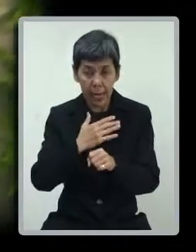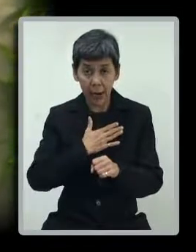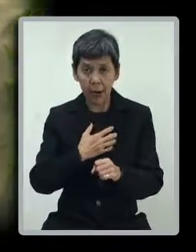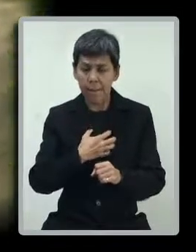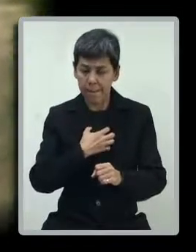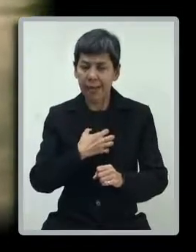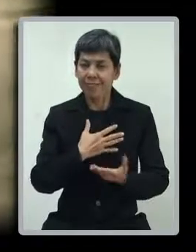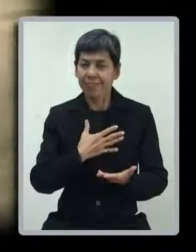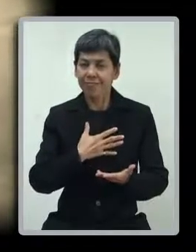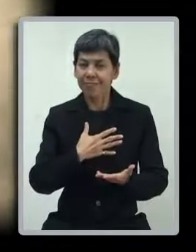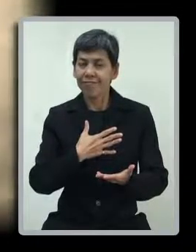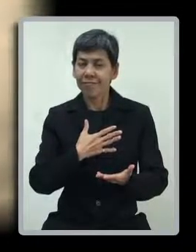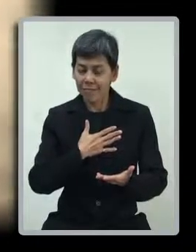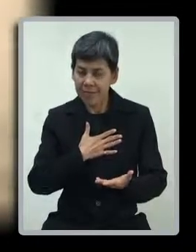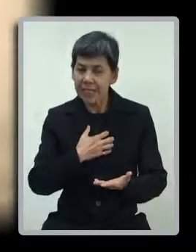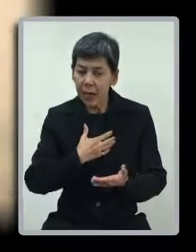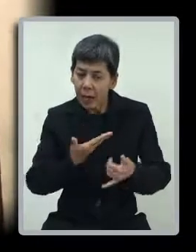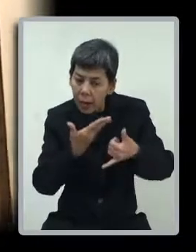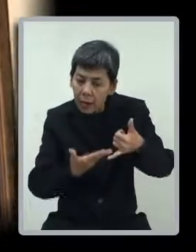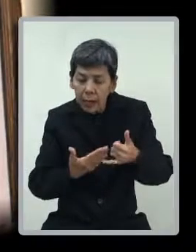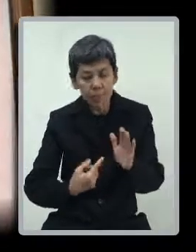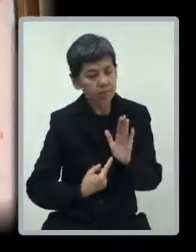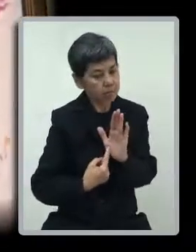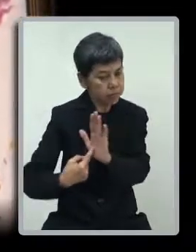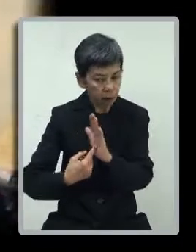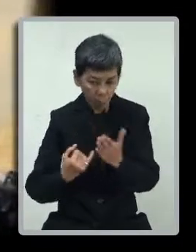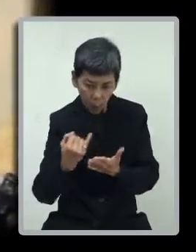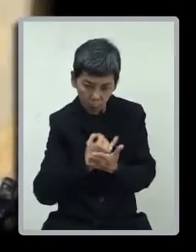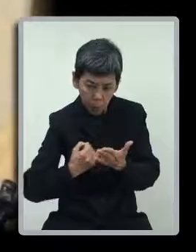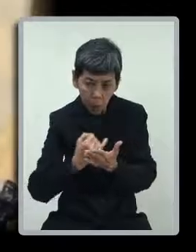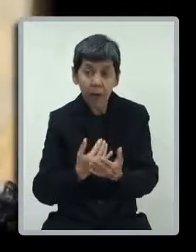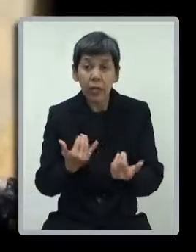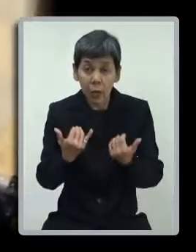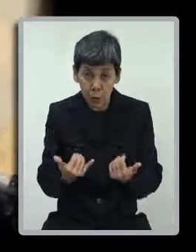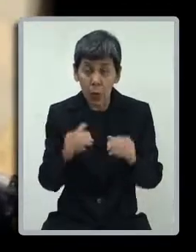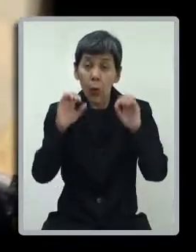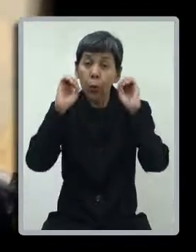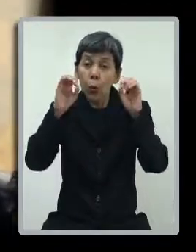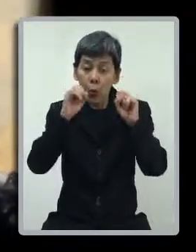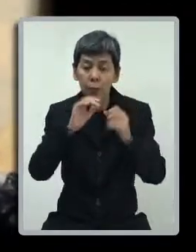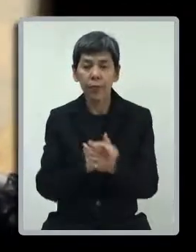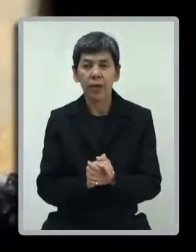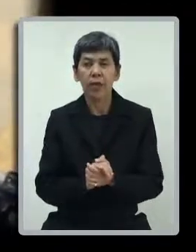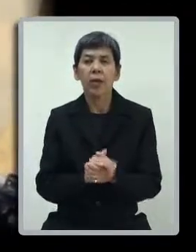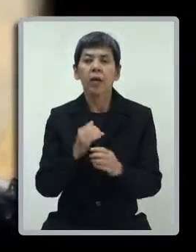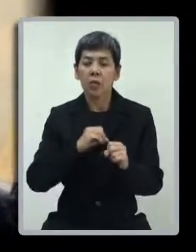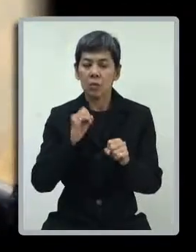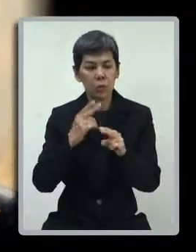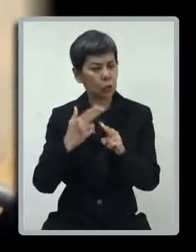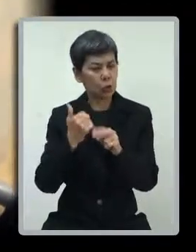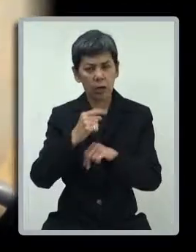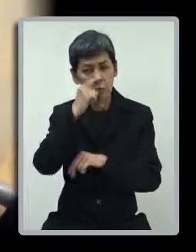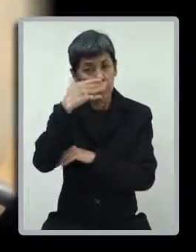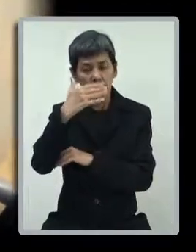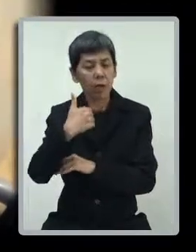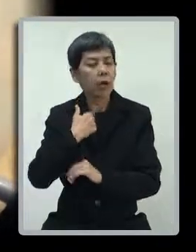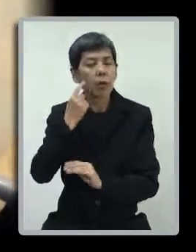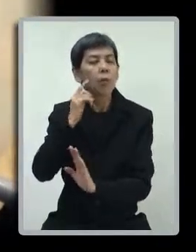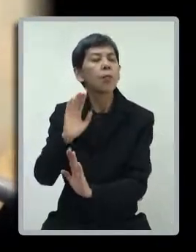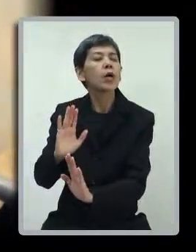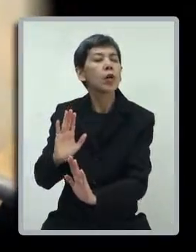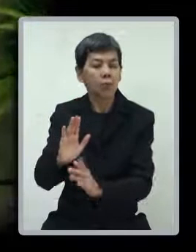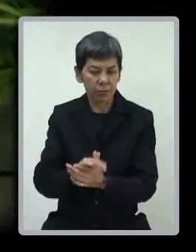เราอยากจะให้เขาได้มีเวทีวันนี้อาจารย์ที่อาจารย์เป็นศิลปินแห่งชาติเนี่ยเราไม่ต้